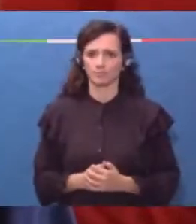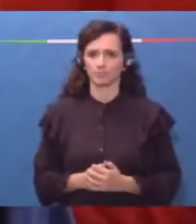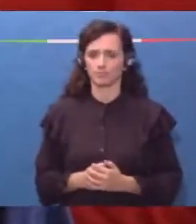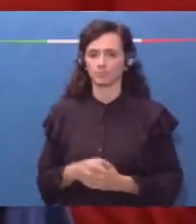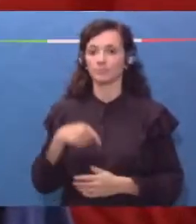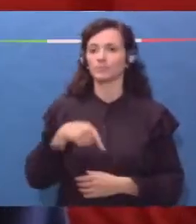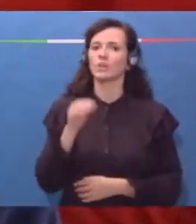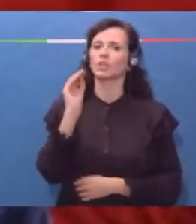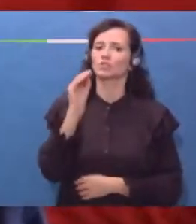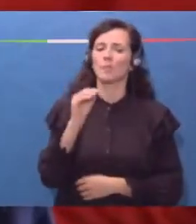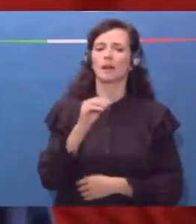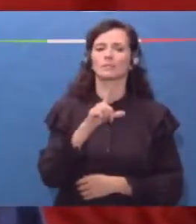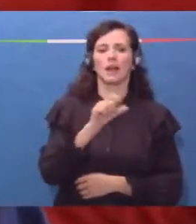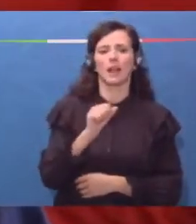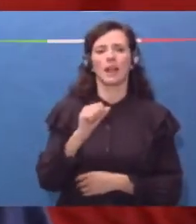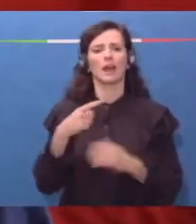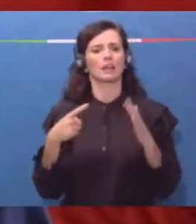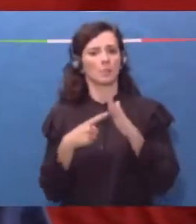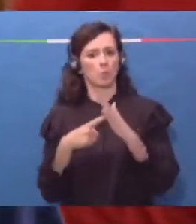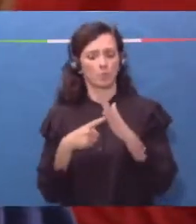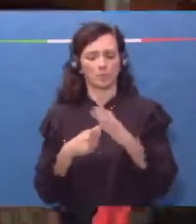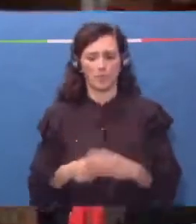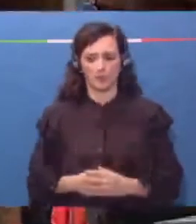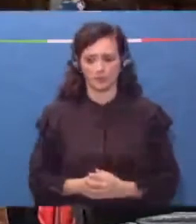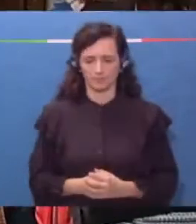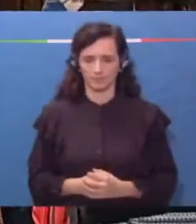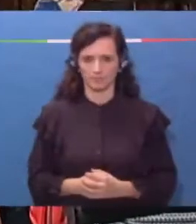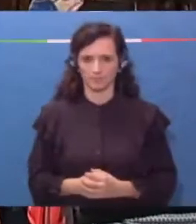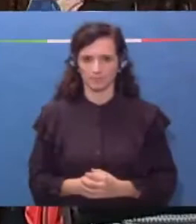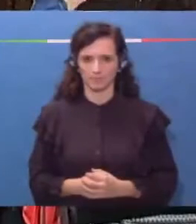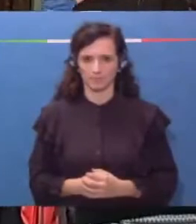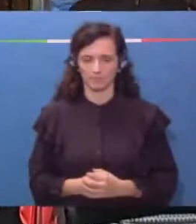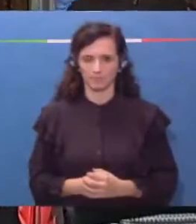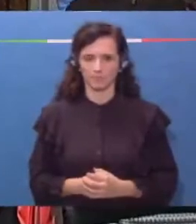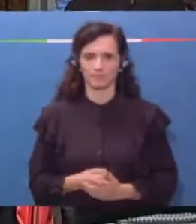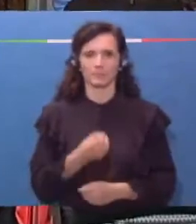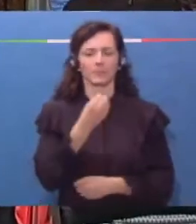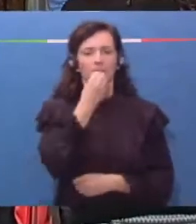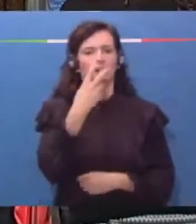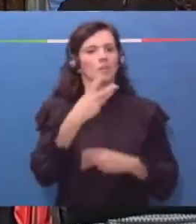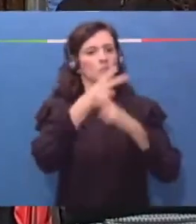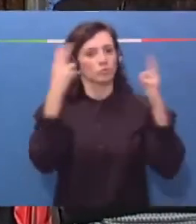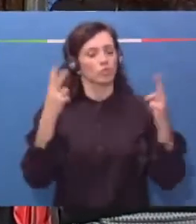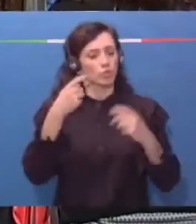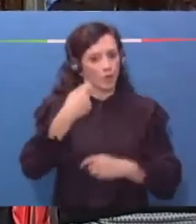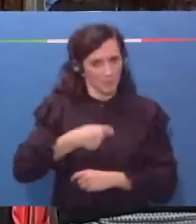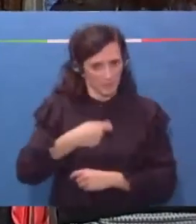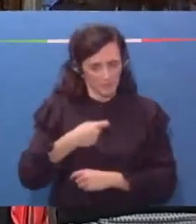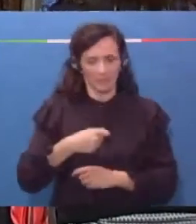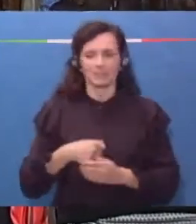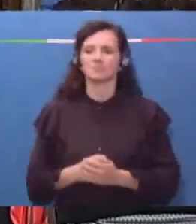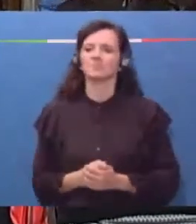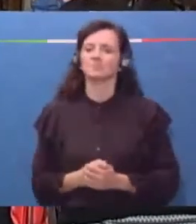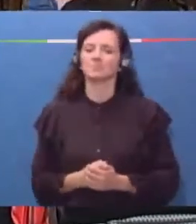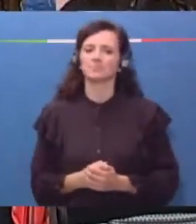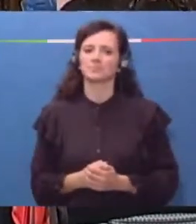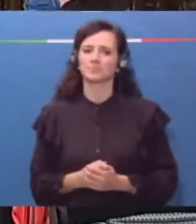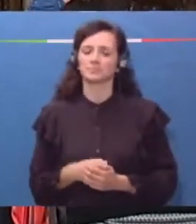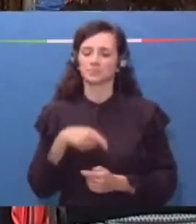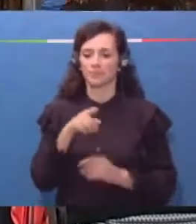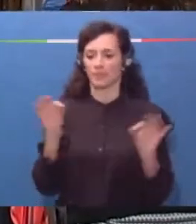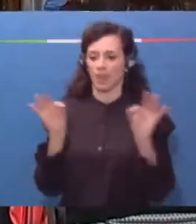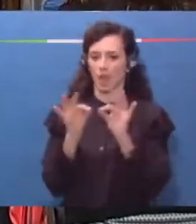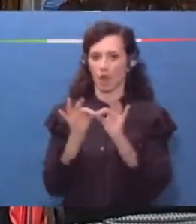Ginori, La Repubblica. Signor Presidente, Monsieur le Président, come questo accordo bilaterale